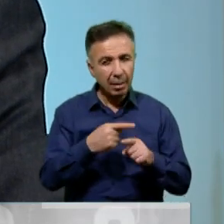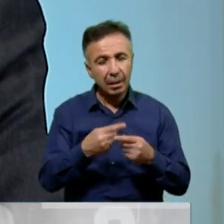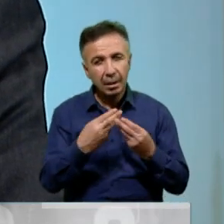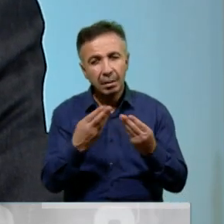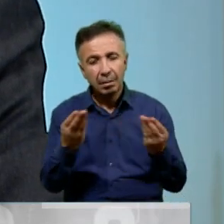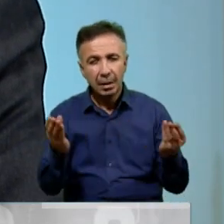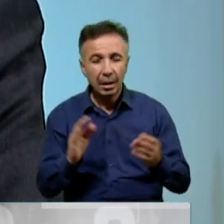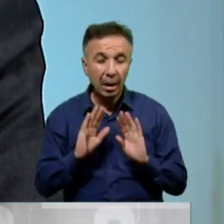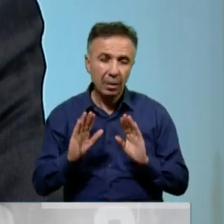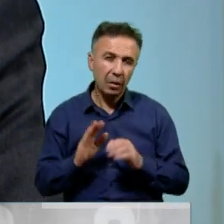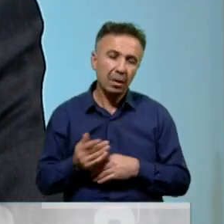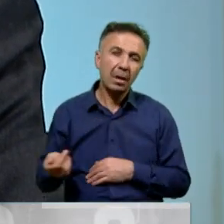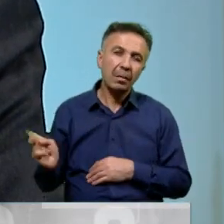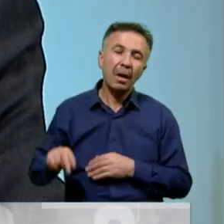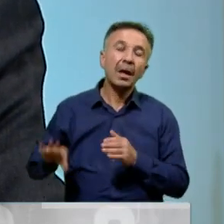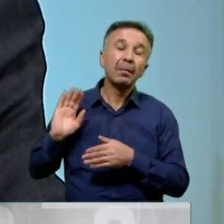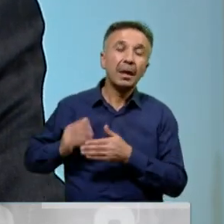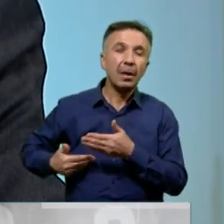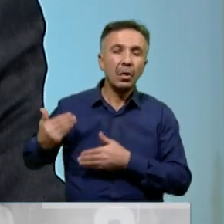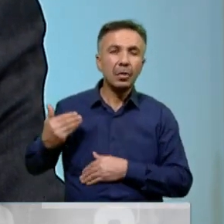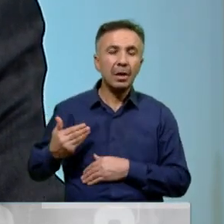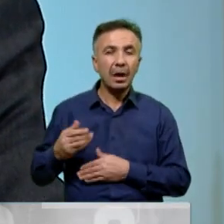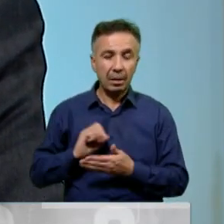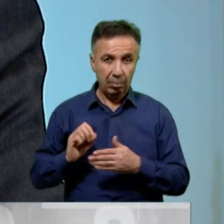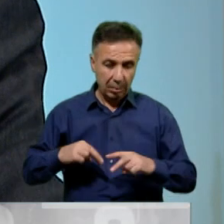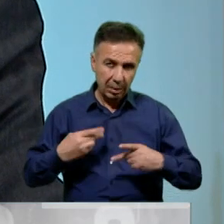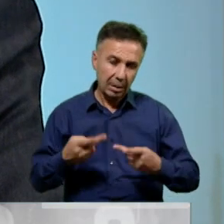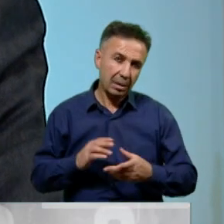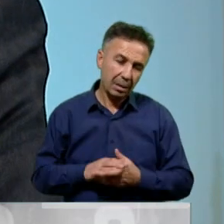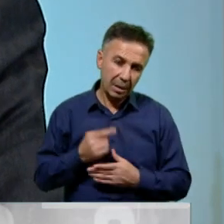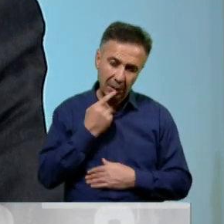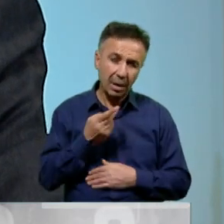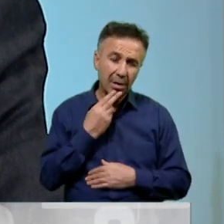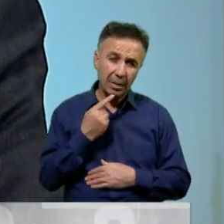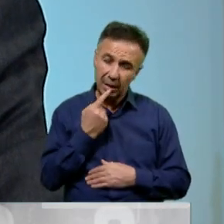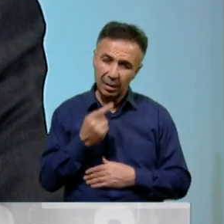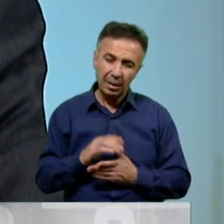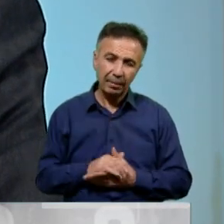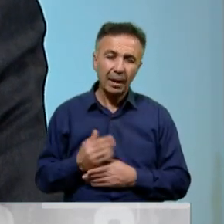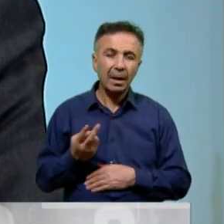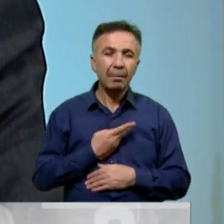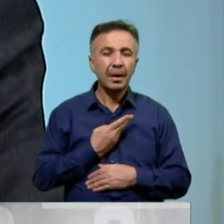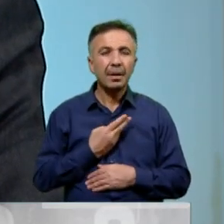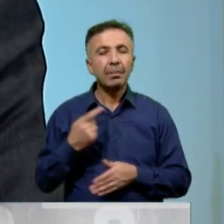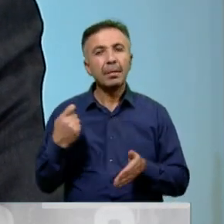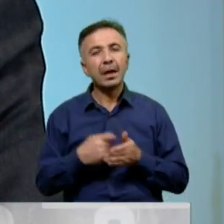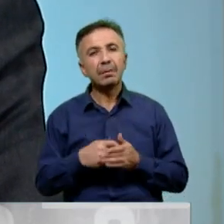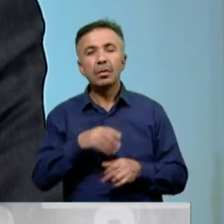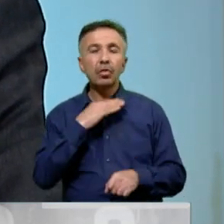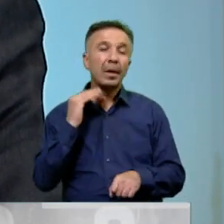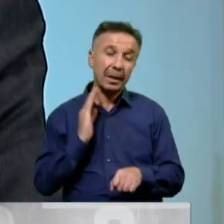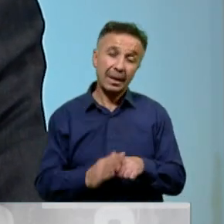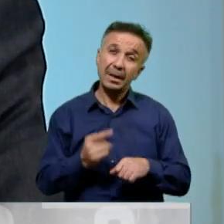olursa. Vefat etmeden önce vasiyet etti adam hanımına. Malı da var. Benim adıma kurban